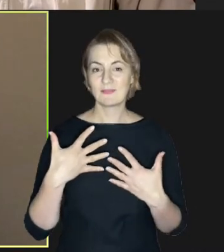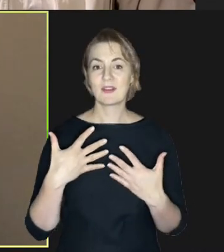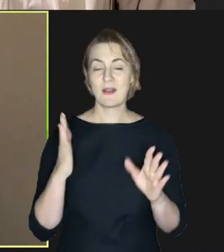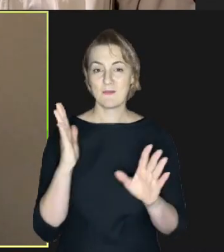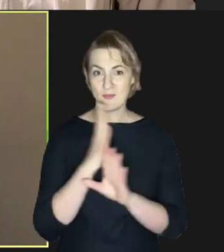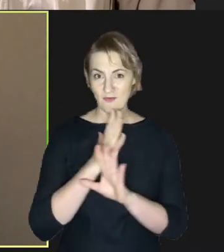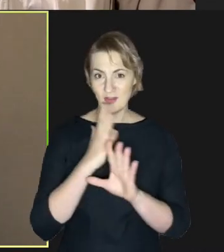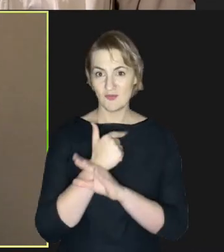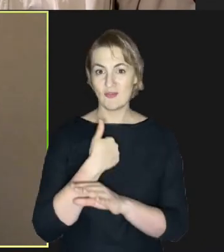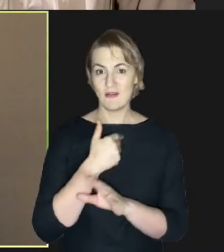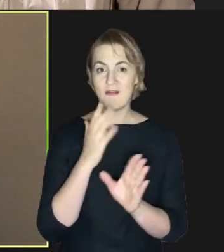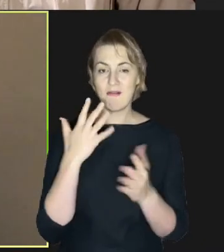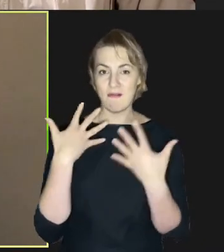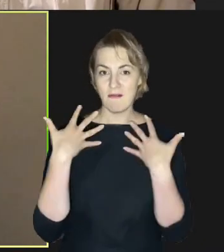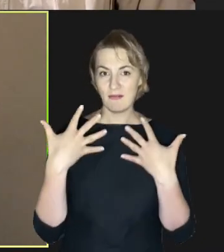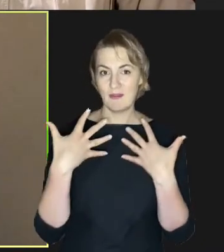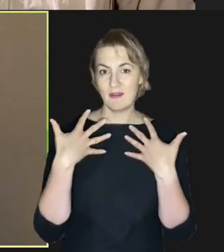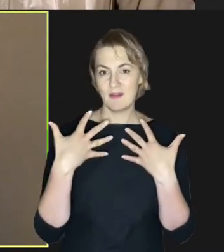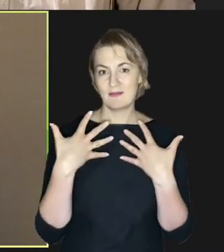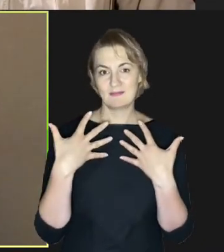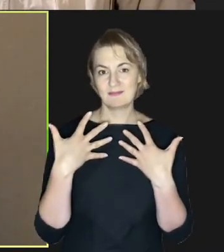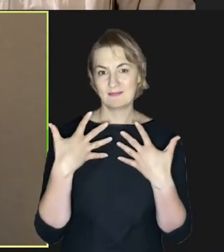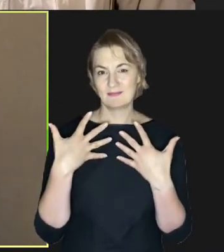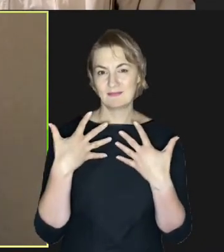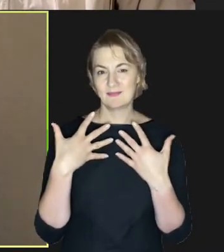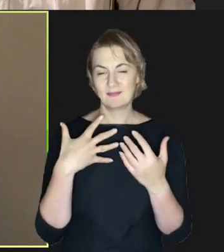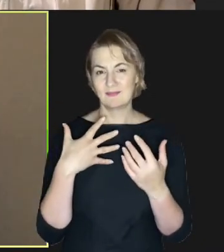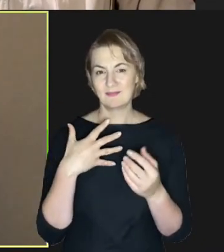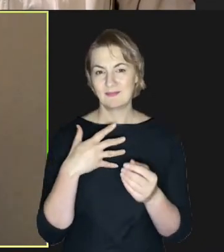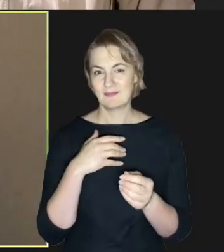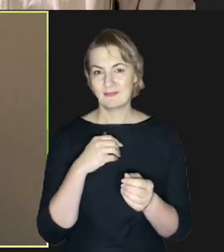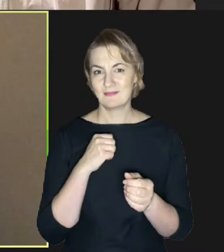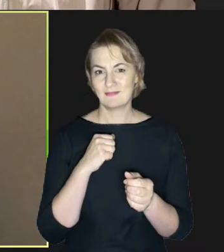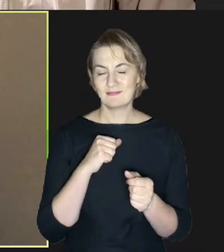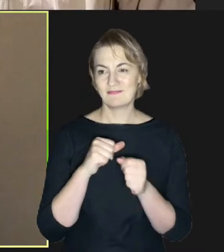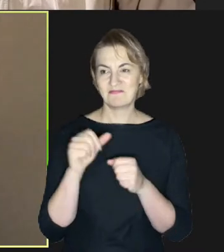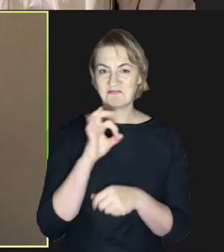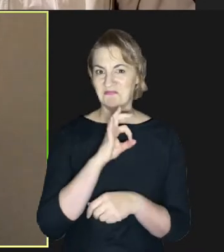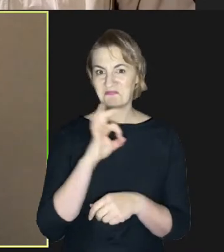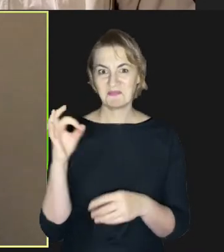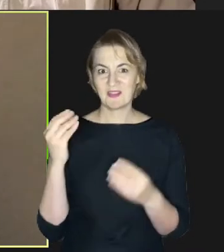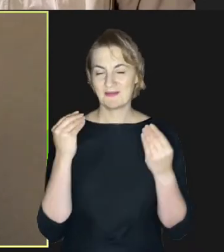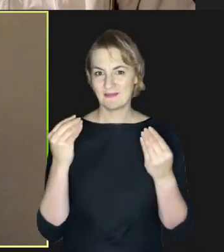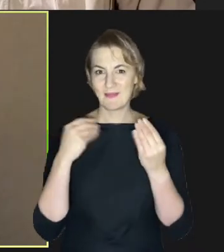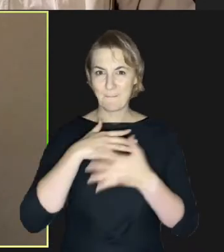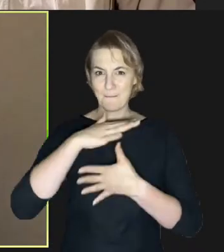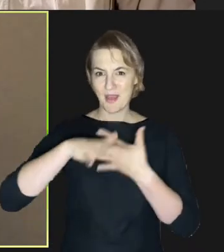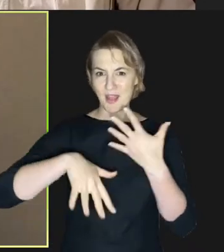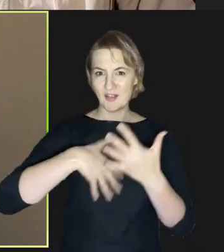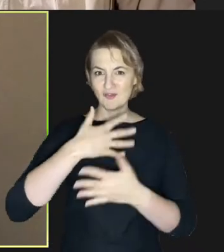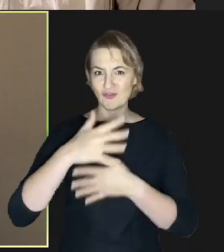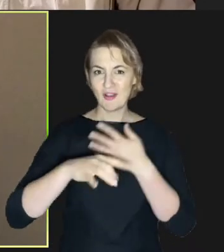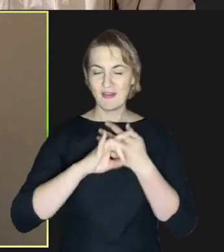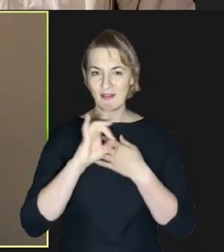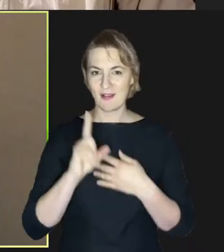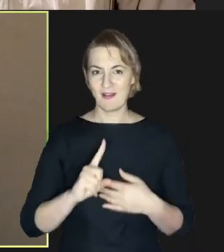którym oddycham, jest jakimś absolutnym, unikalną, cudowną mieszanką,